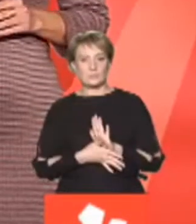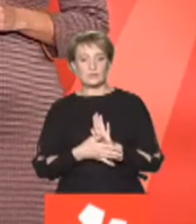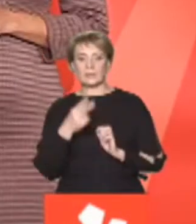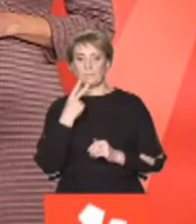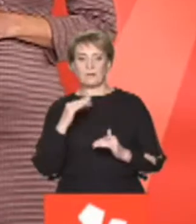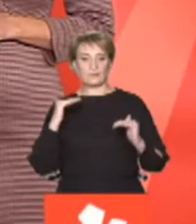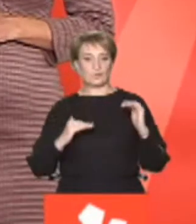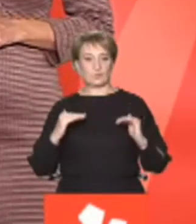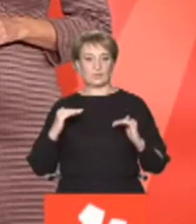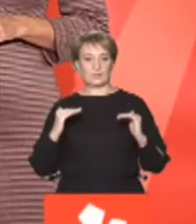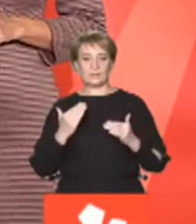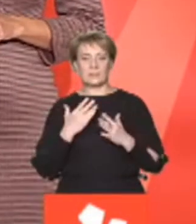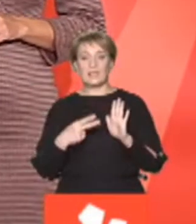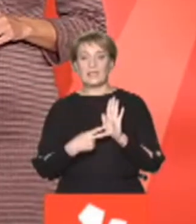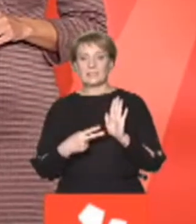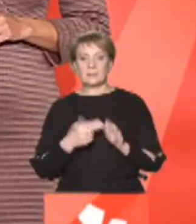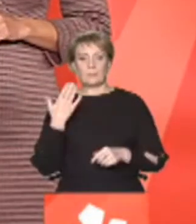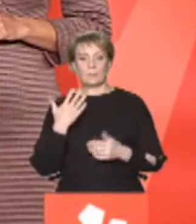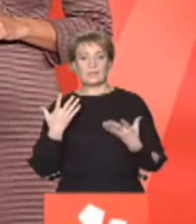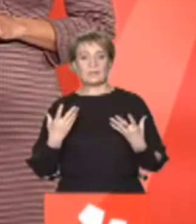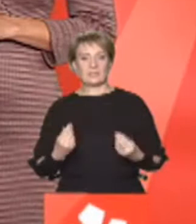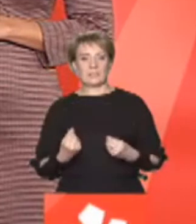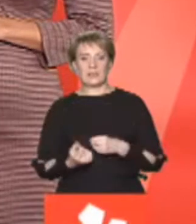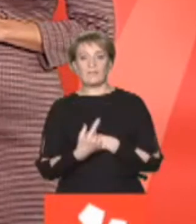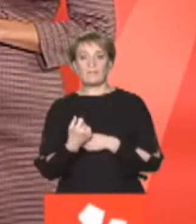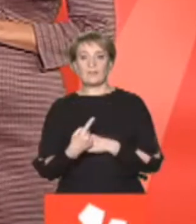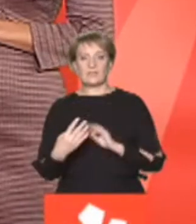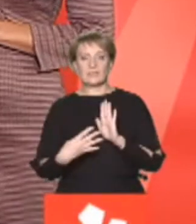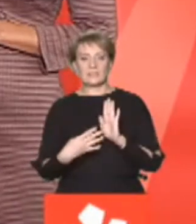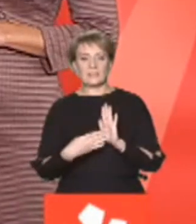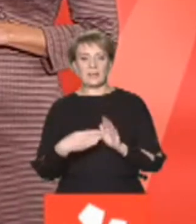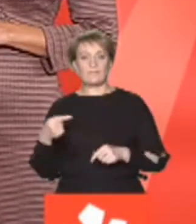тенденцію. Тож за 7 попередніх днів виявили